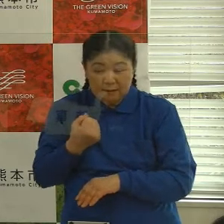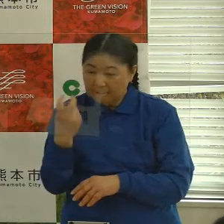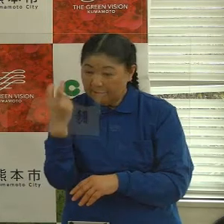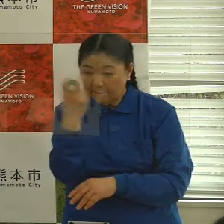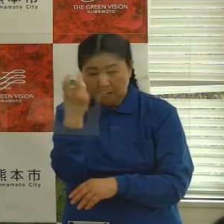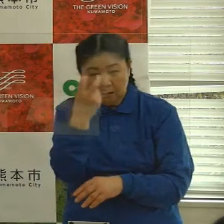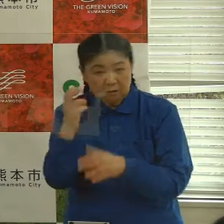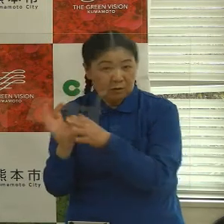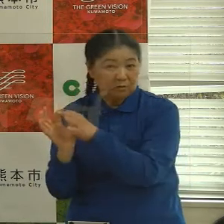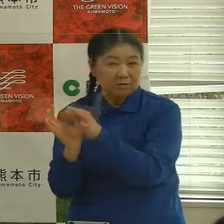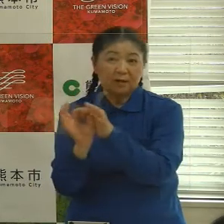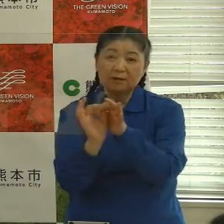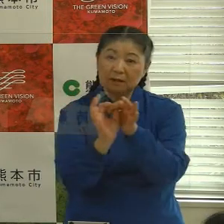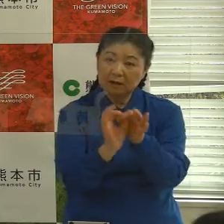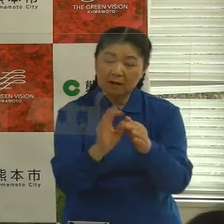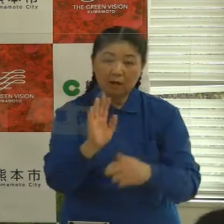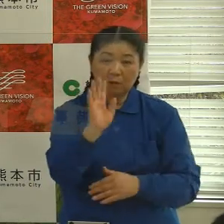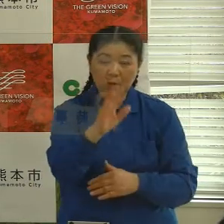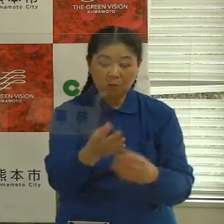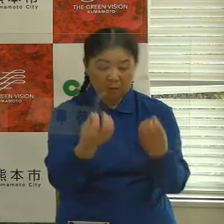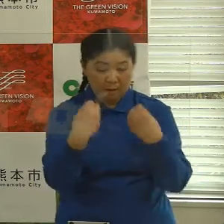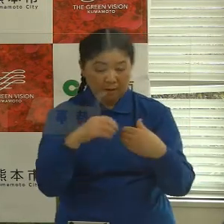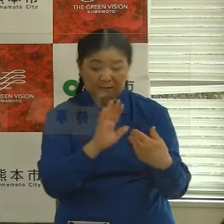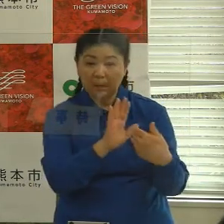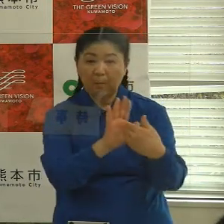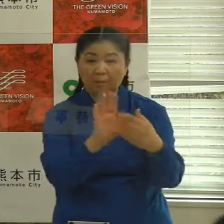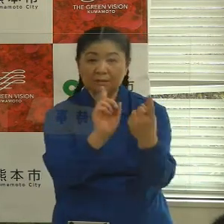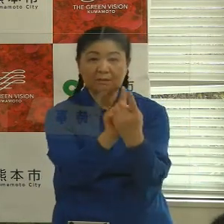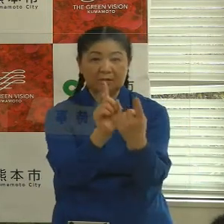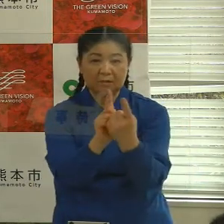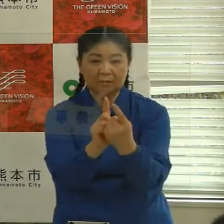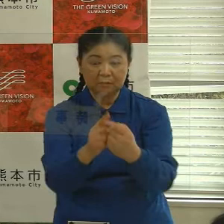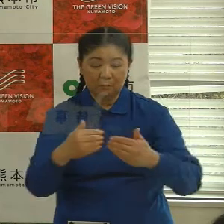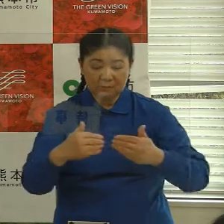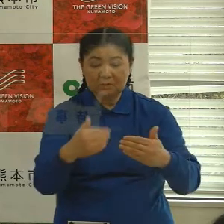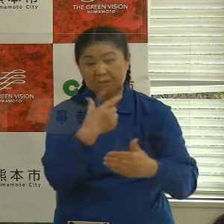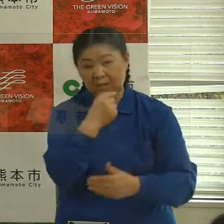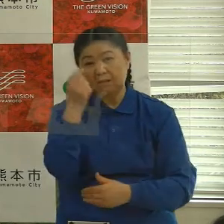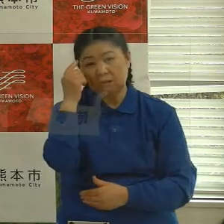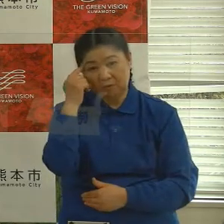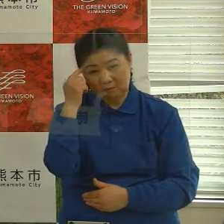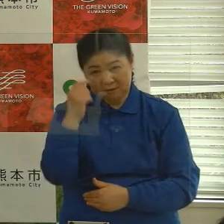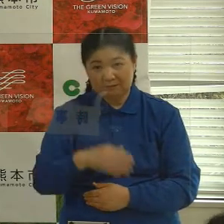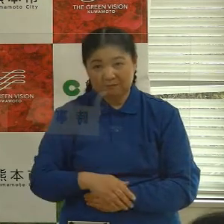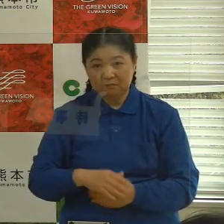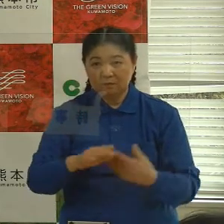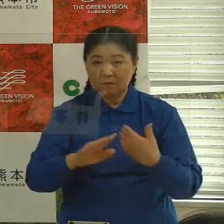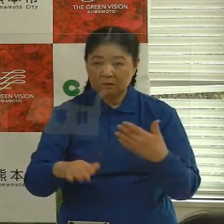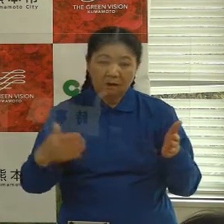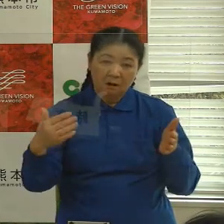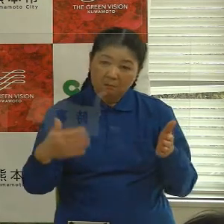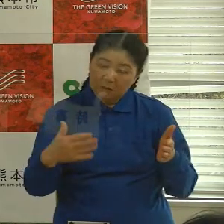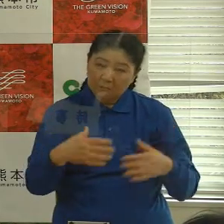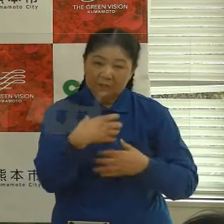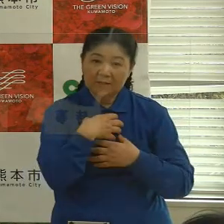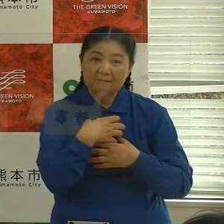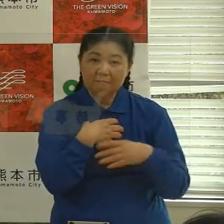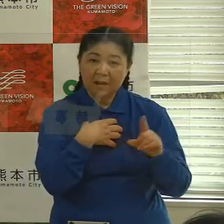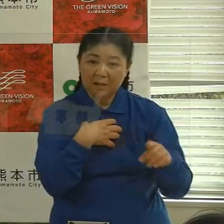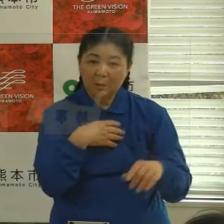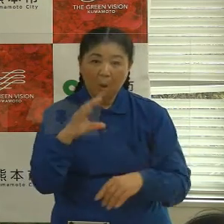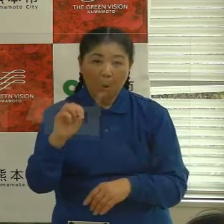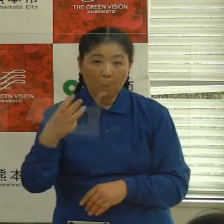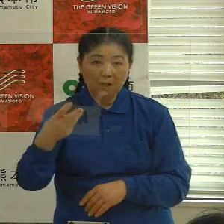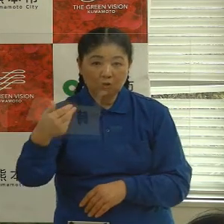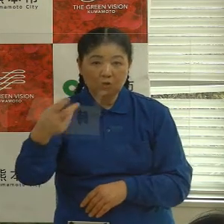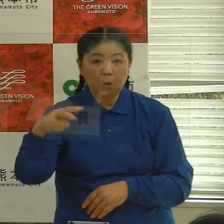しながら我々としては今後の感染防止対策しっかりやっていきたいと思います。一方ではやはり油断できないのはオミク